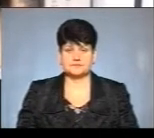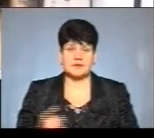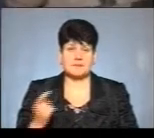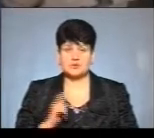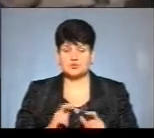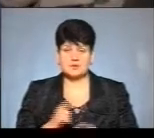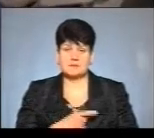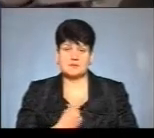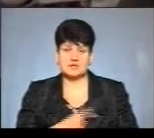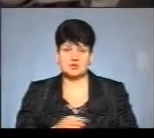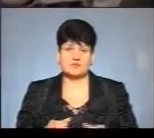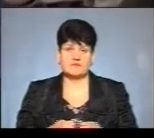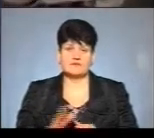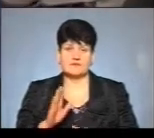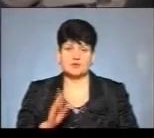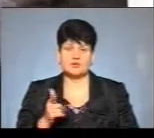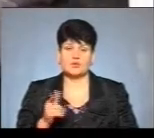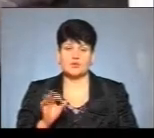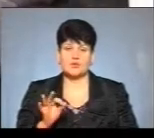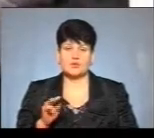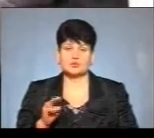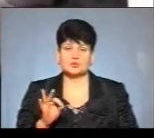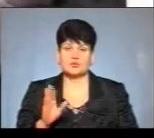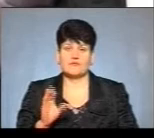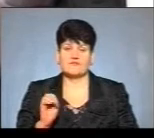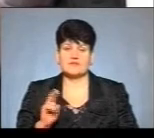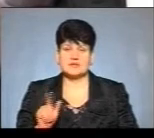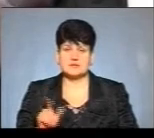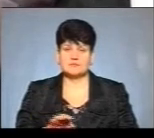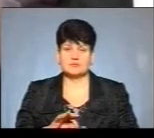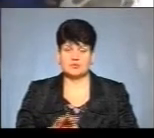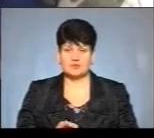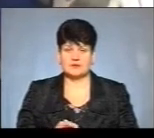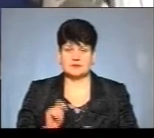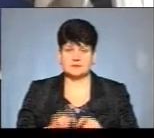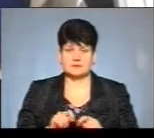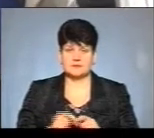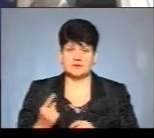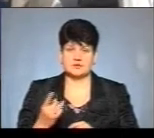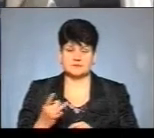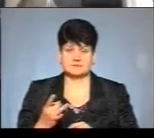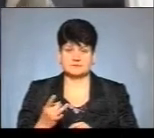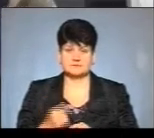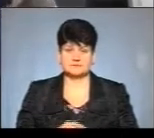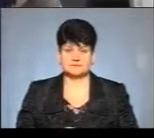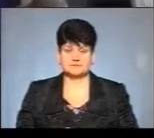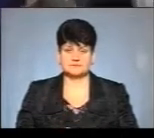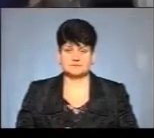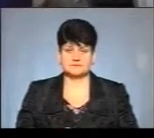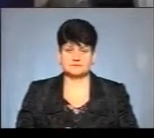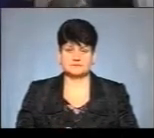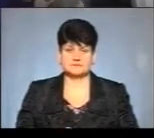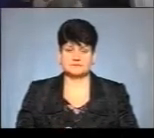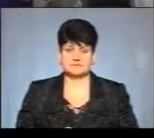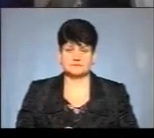Першокурсник медичного факультету Віктор Готовець проходить тест на ВІЛ-статус вперше. Перший раз беремо питання